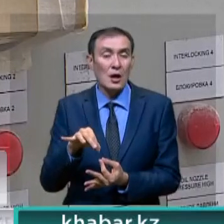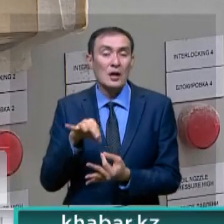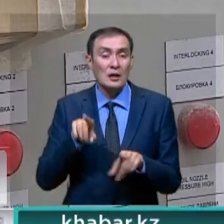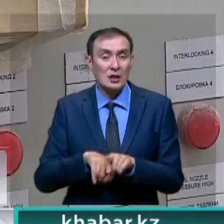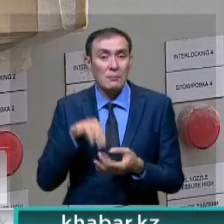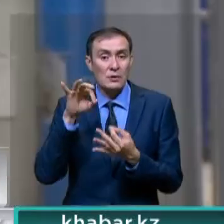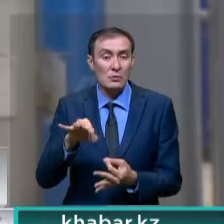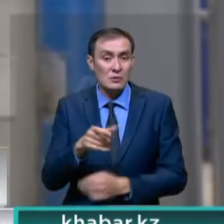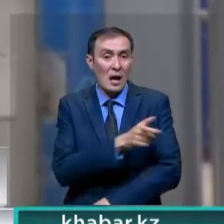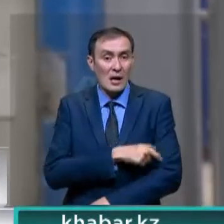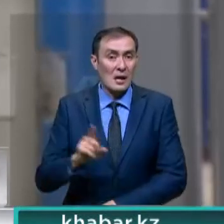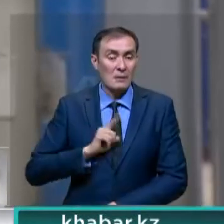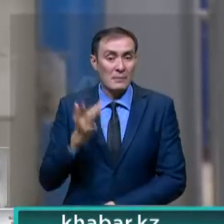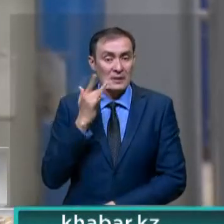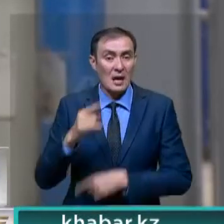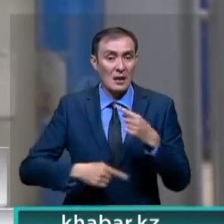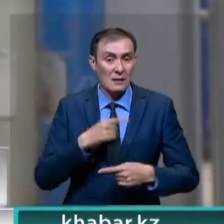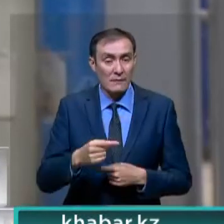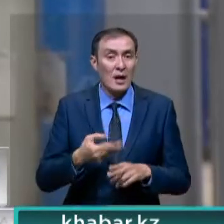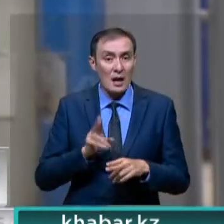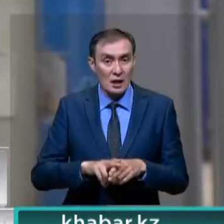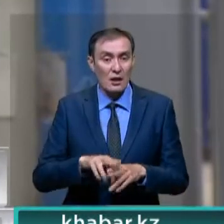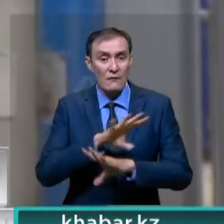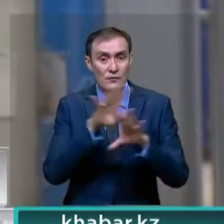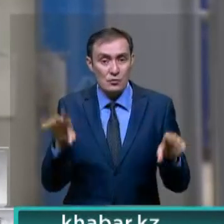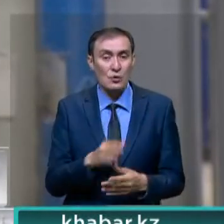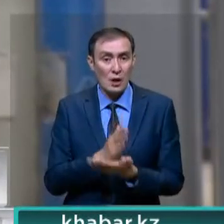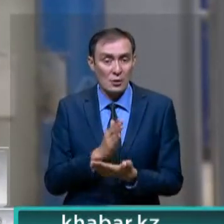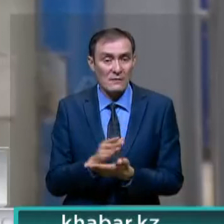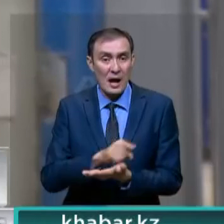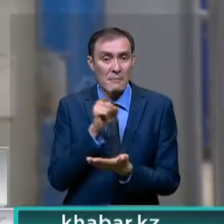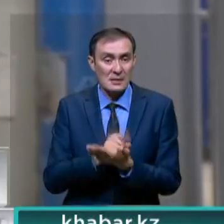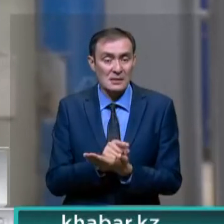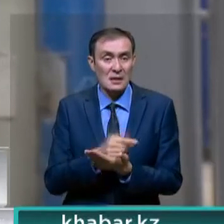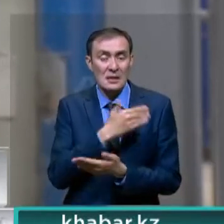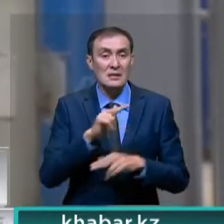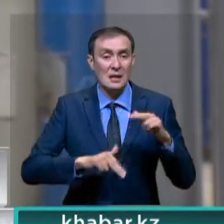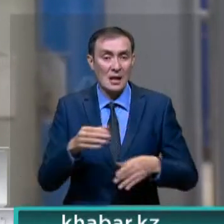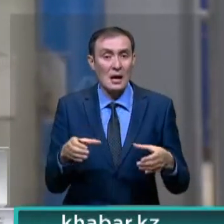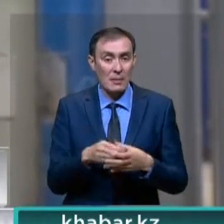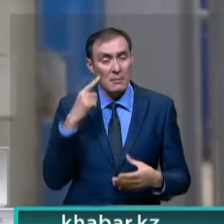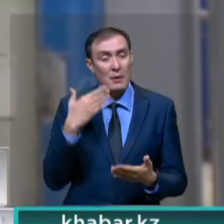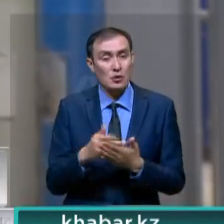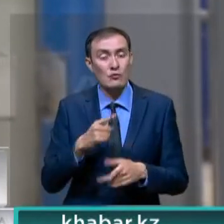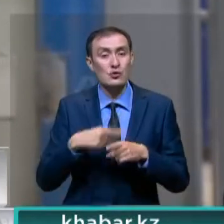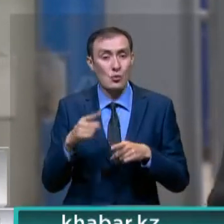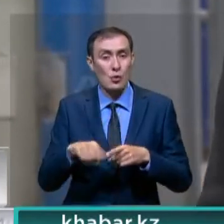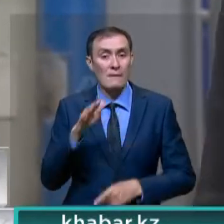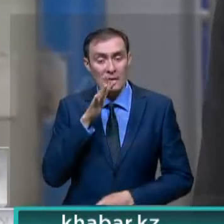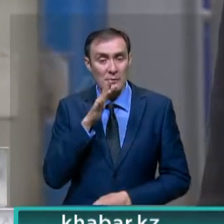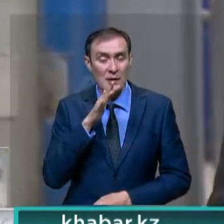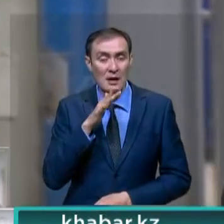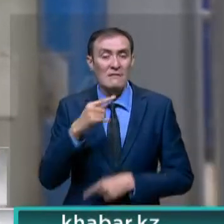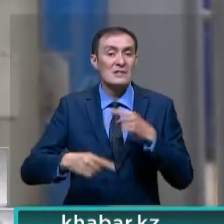также. Охрана охраняет постоянно. Это находится в обязанности подрядчика. Ну, полагаем, что в ближайшее время, к